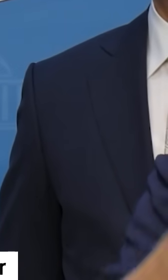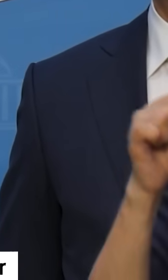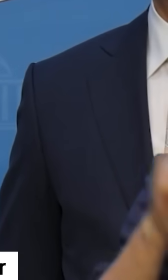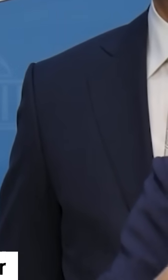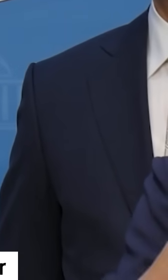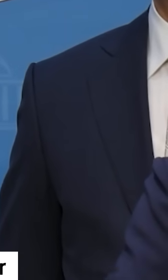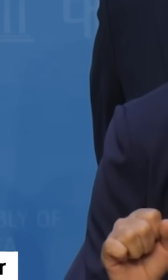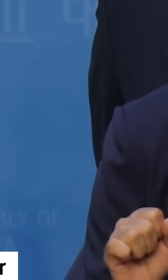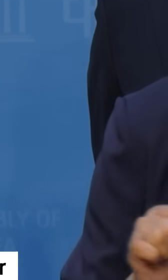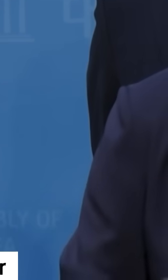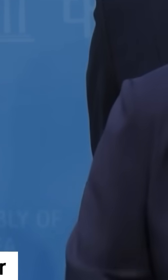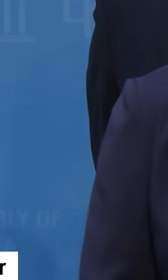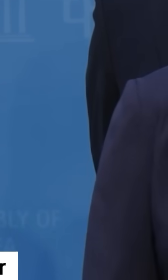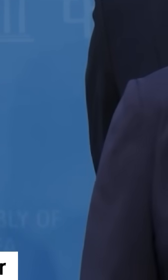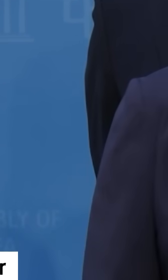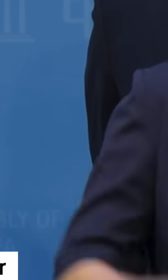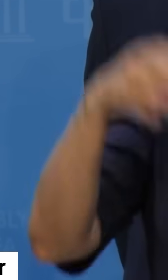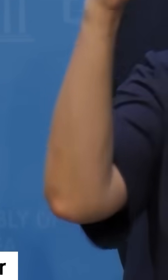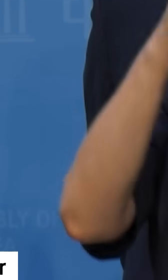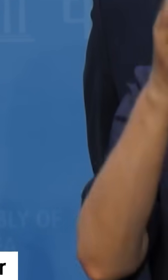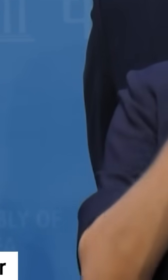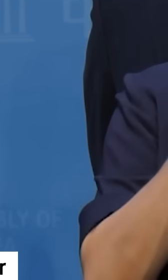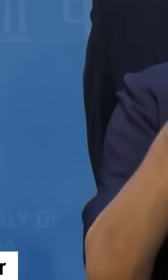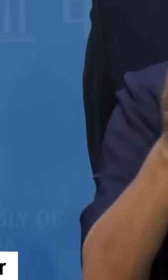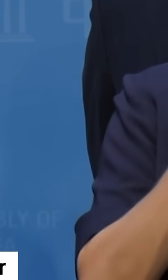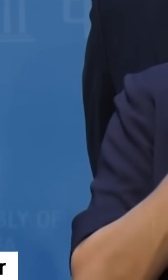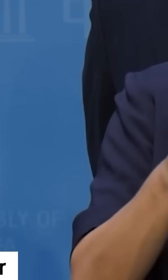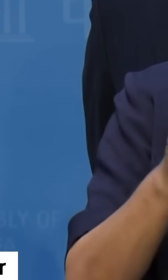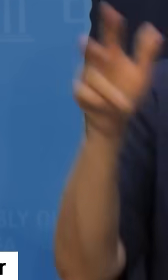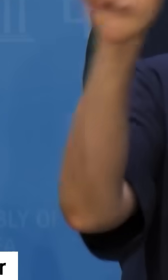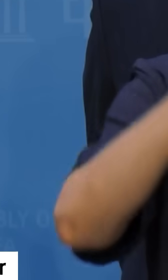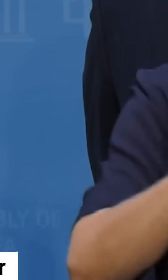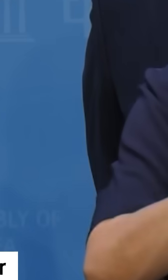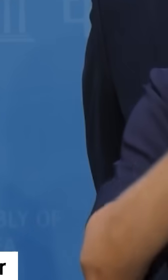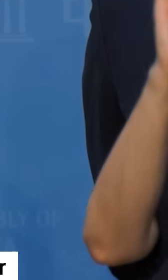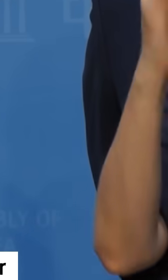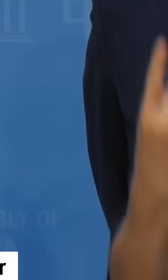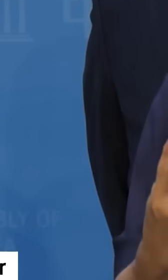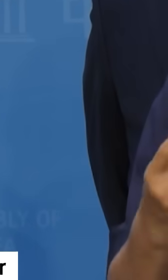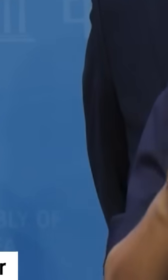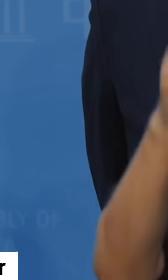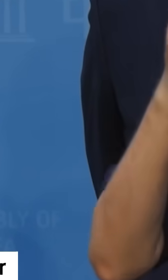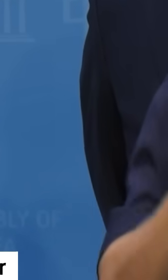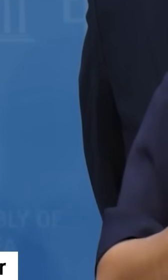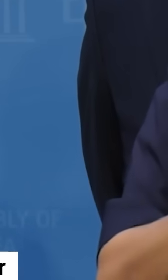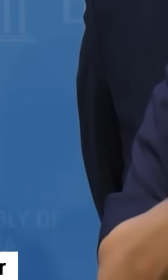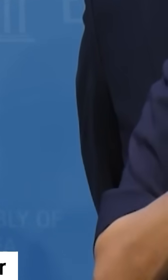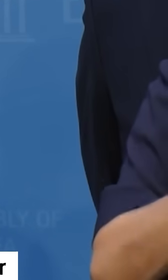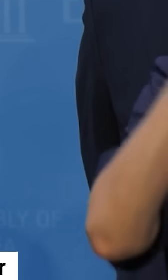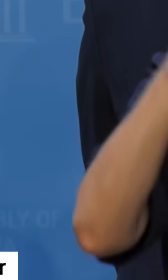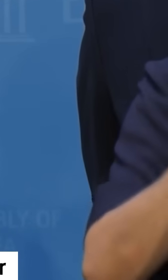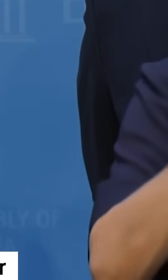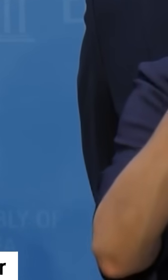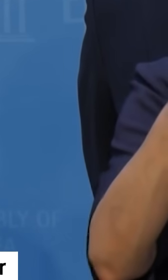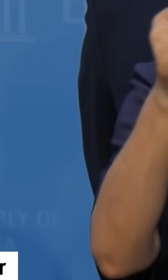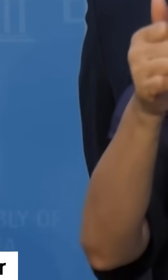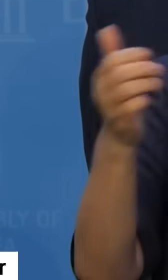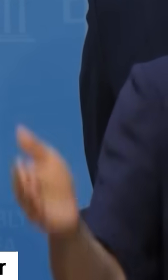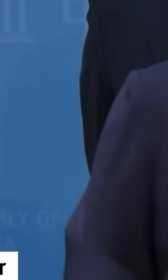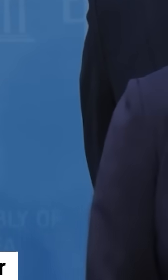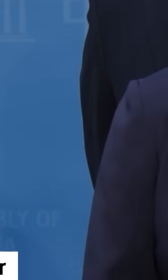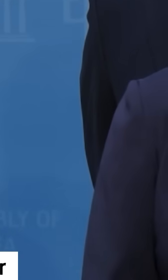주시기 바랍니다. 그 전통시장 상정과 전국연합회 군포시 지부 지회장